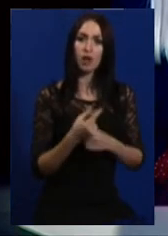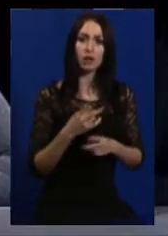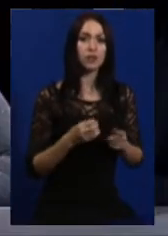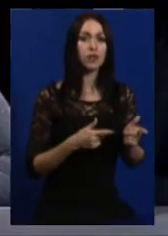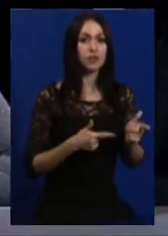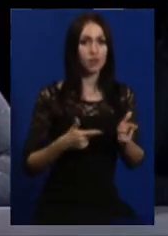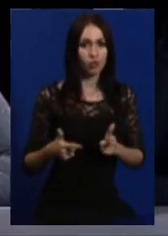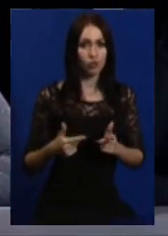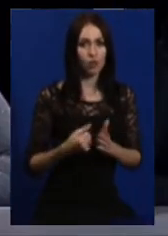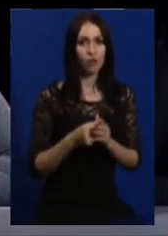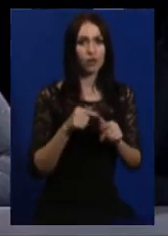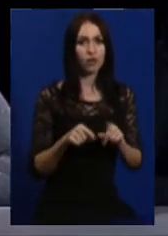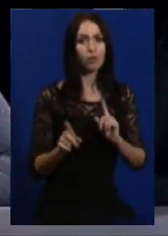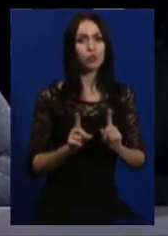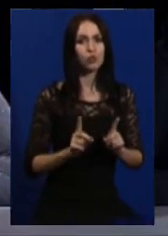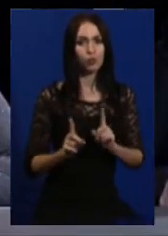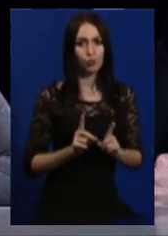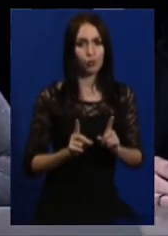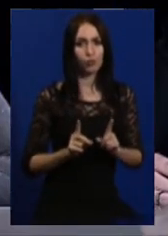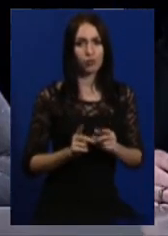к тому чтобы